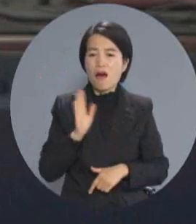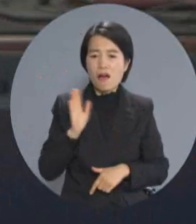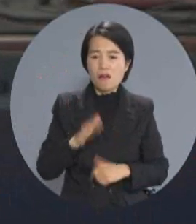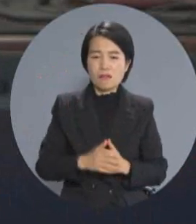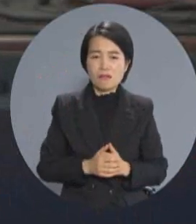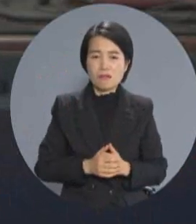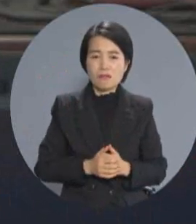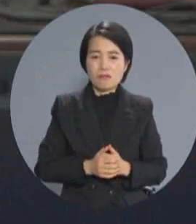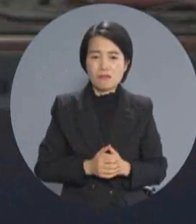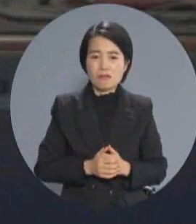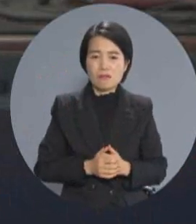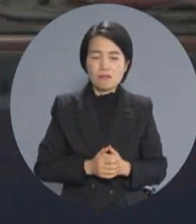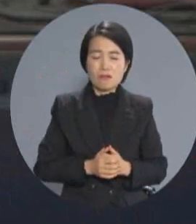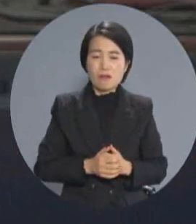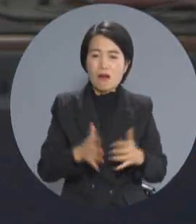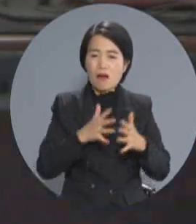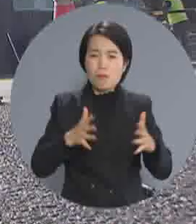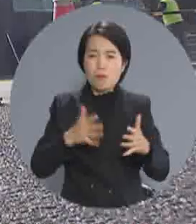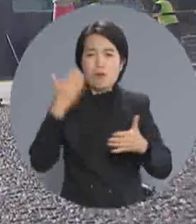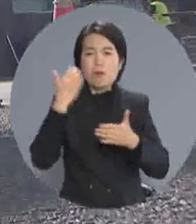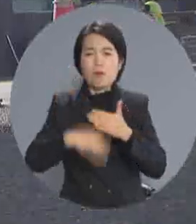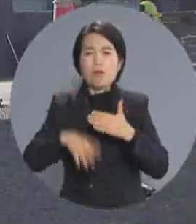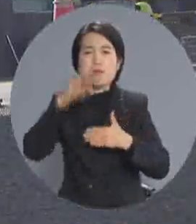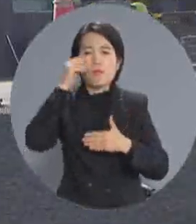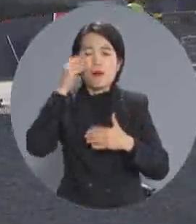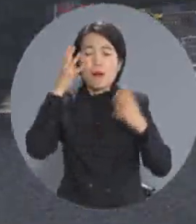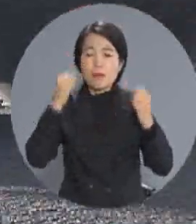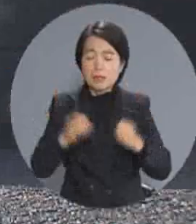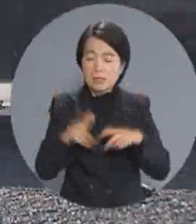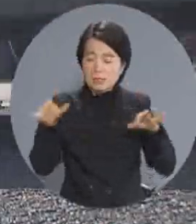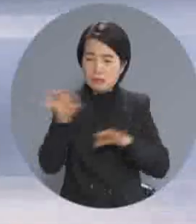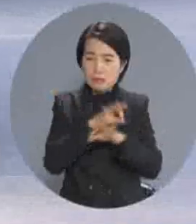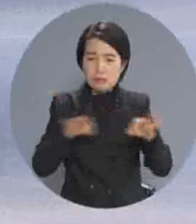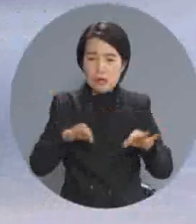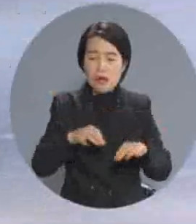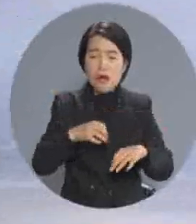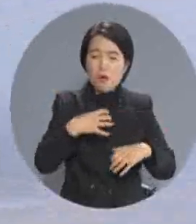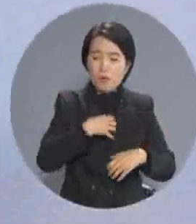망설이시고 또 분양이 또 많다 보니까. 지역 경제는 위기와